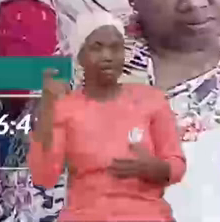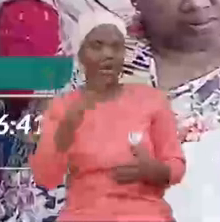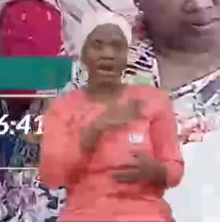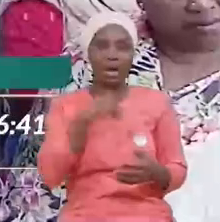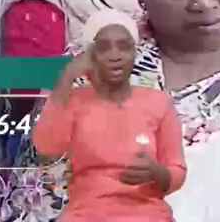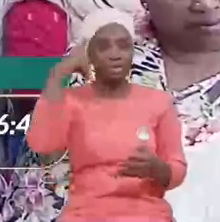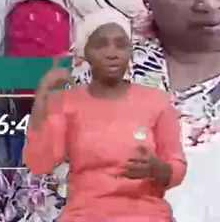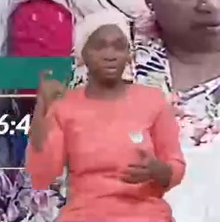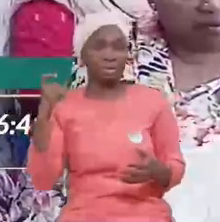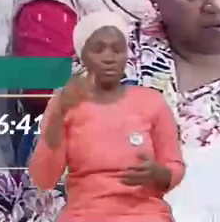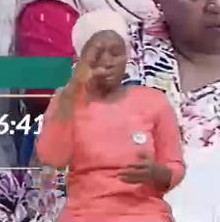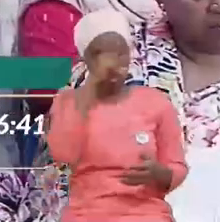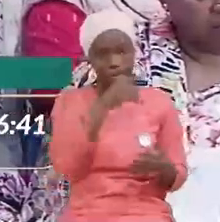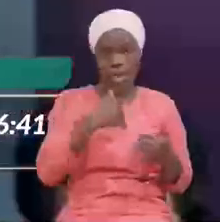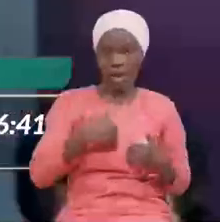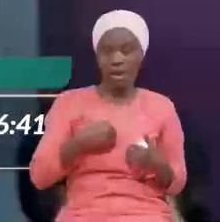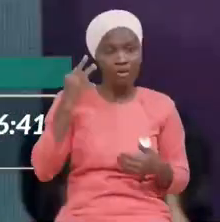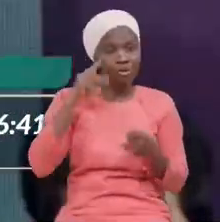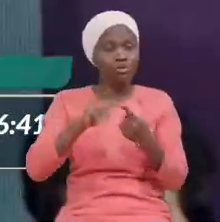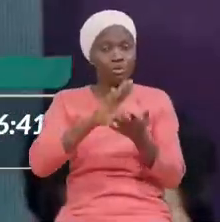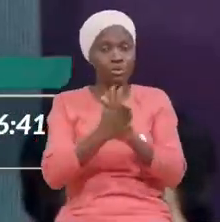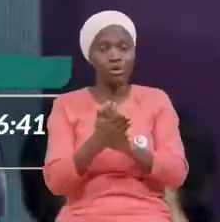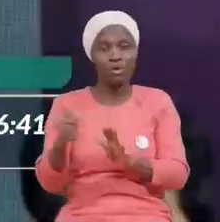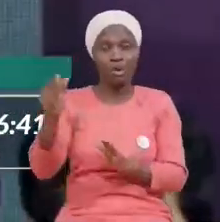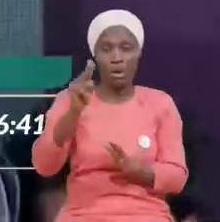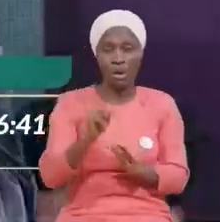Et le rêve qu'il avait, c'est de devenir héros.